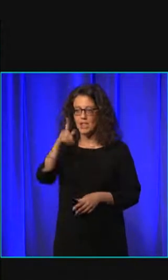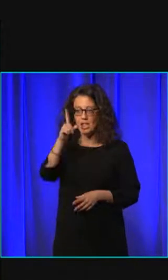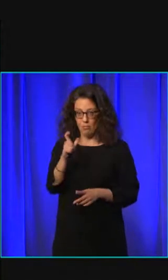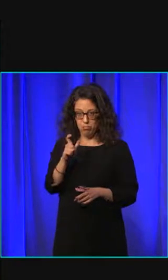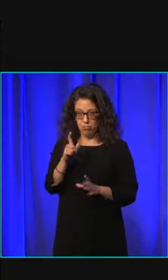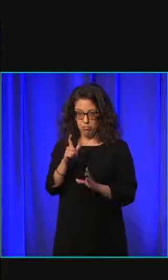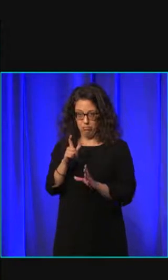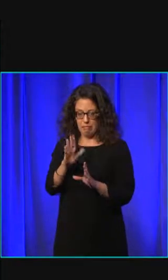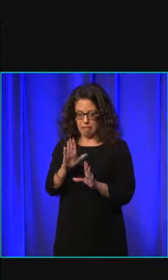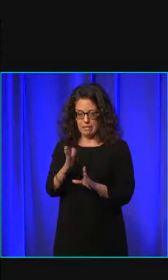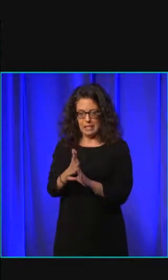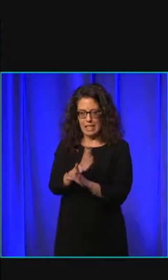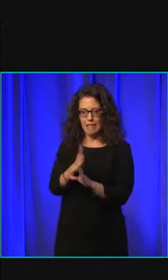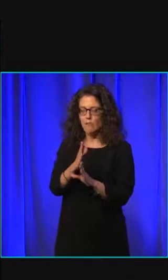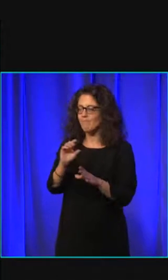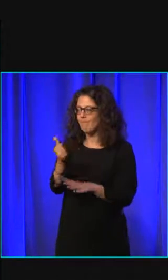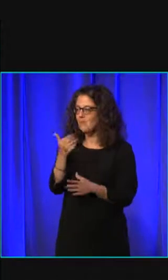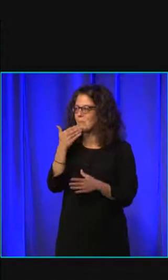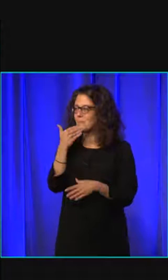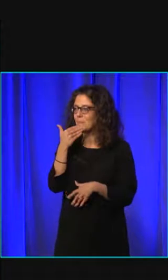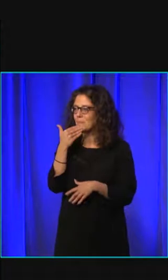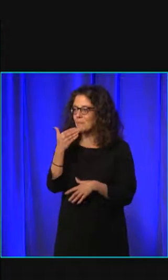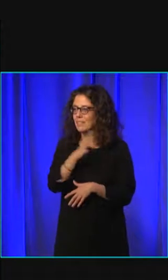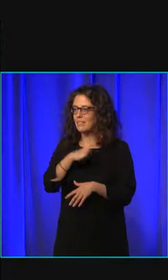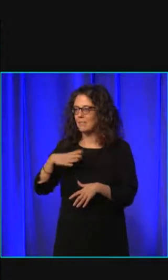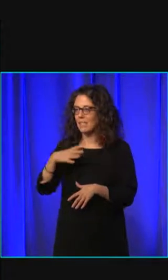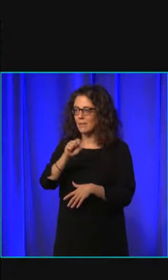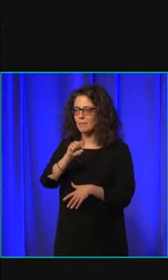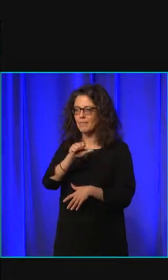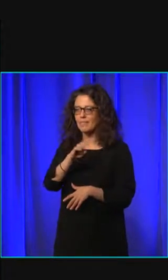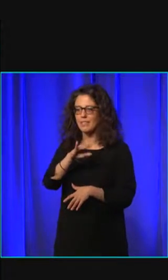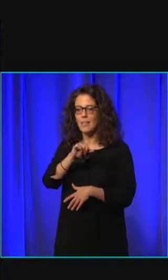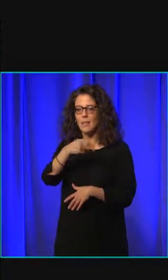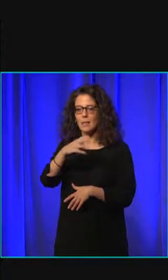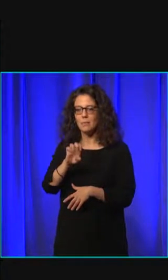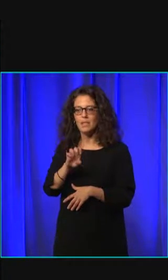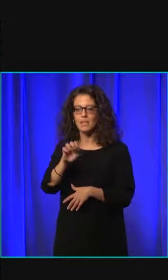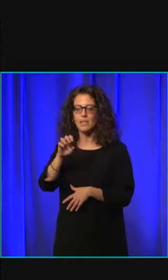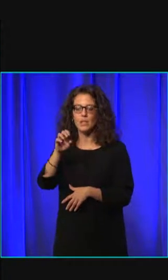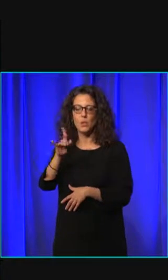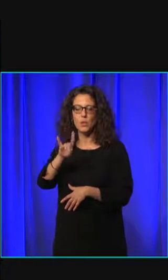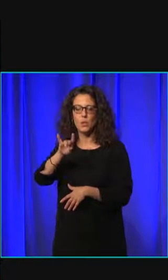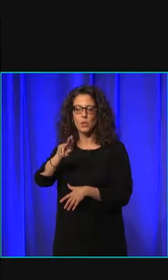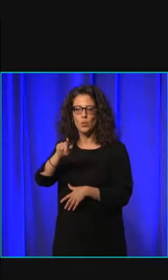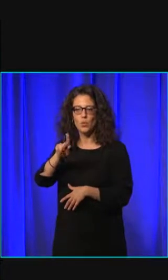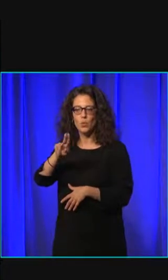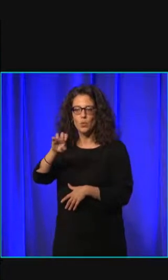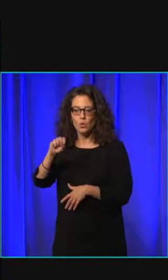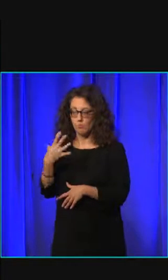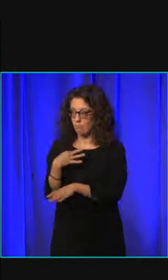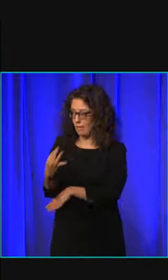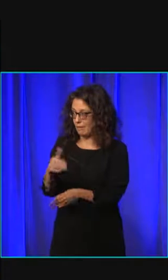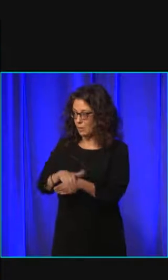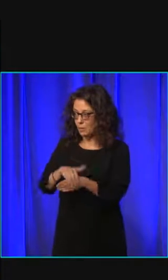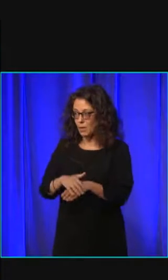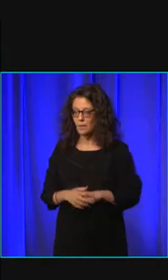tenais également à remercier Madame Sabine Hugues qui m'a invitée ici ce soir parmi vous,